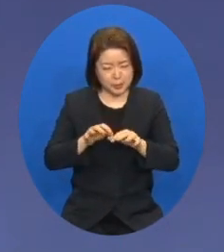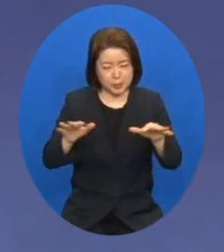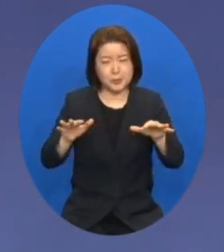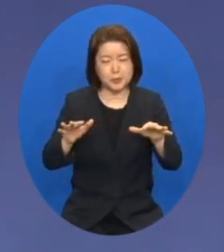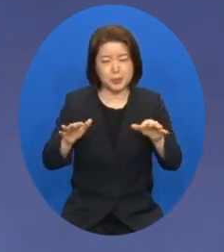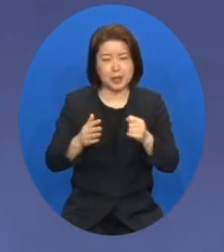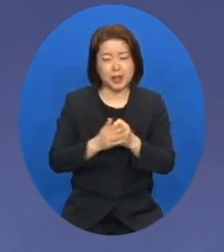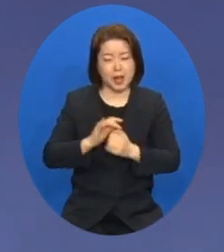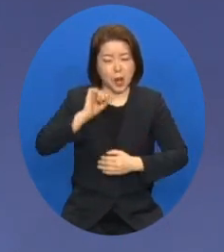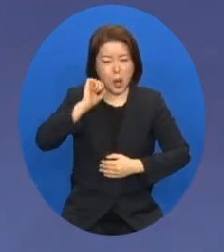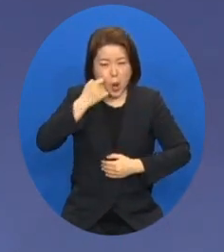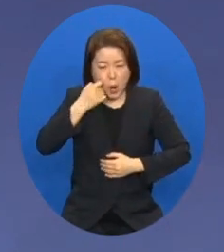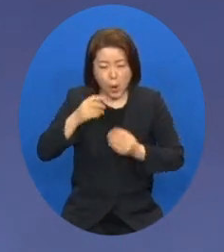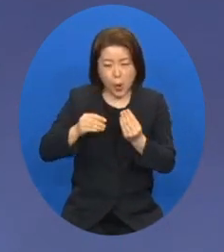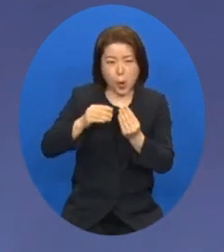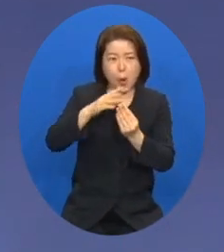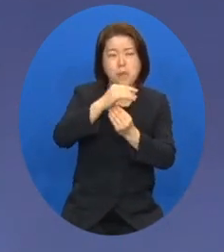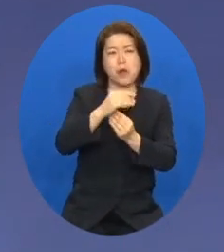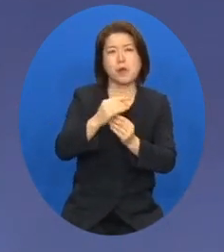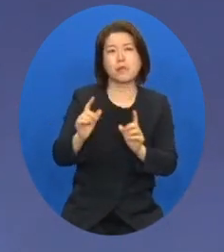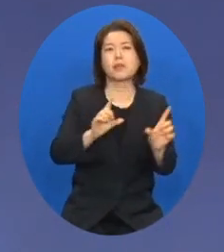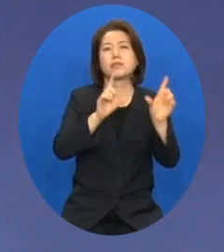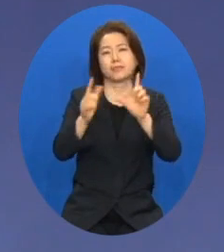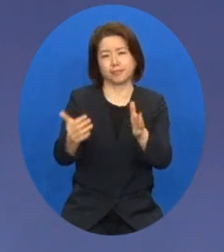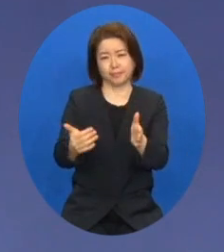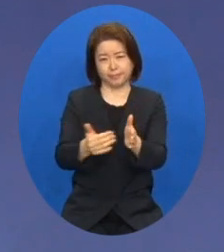명절을 보냈습니다